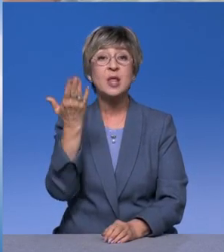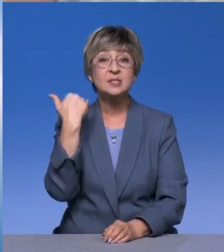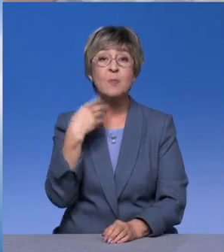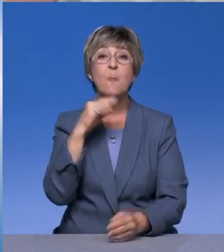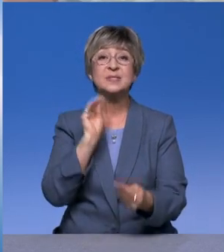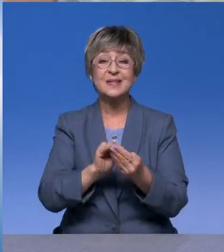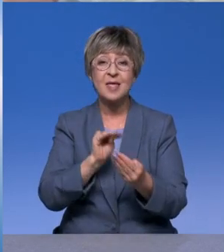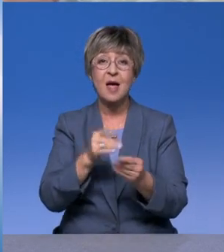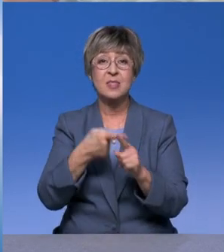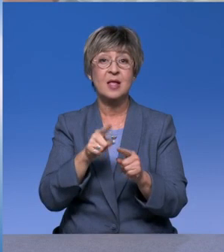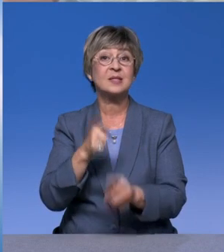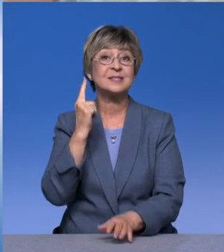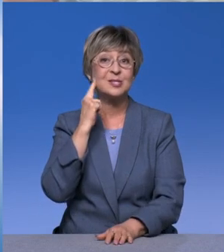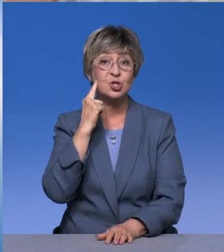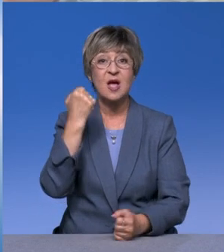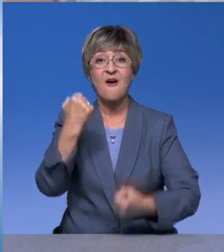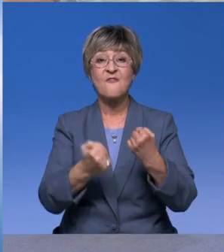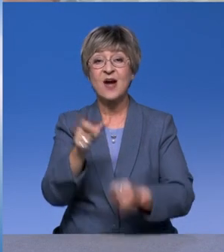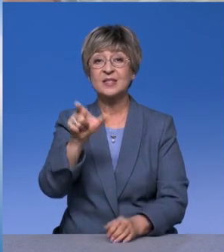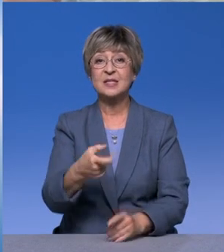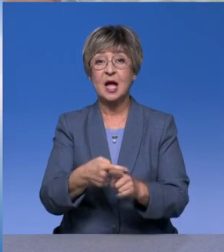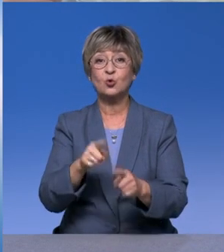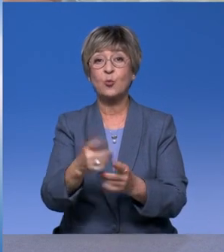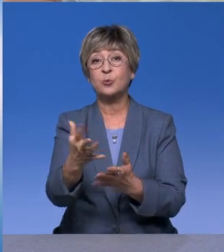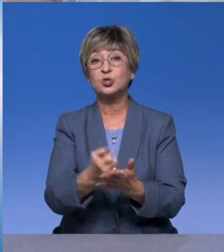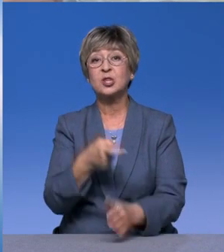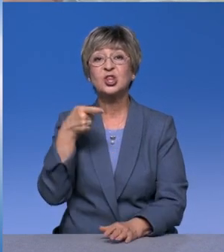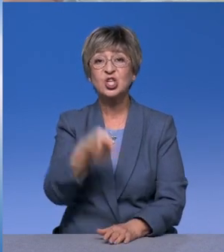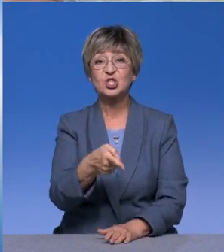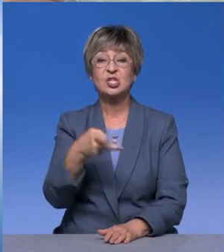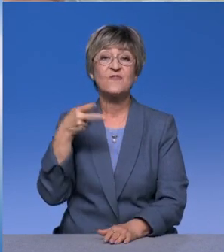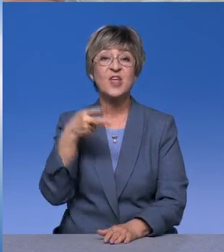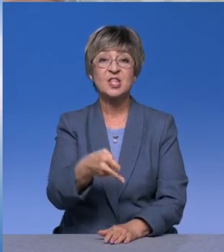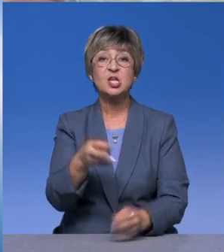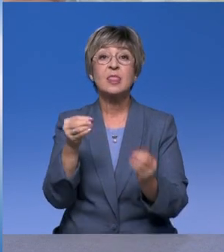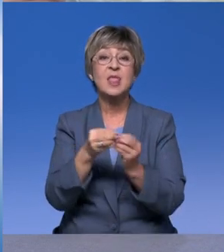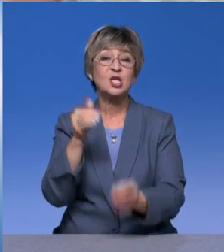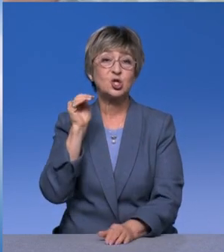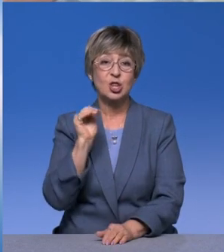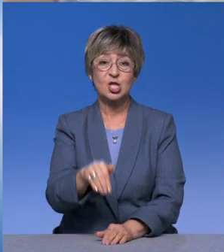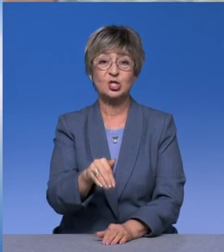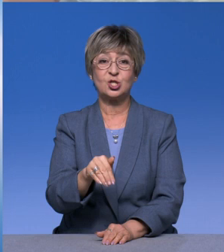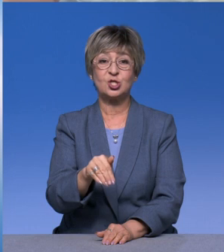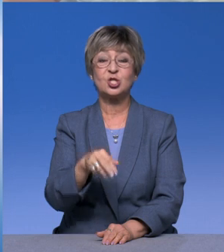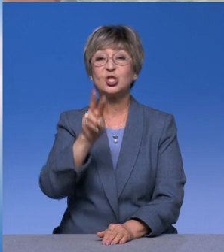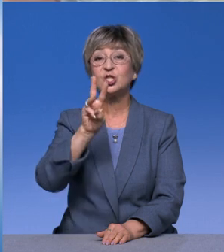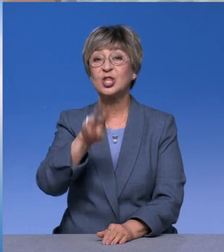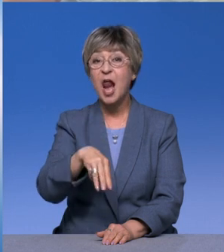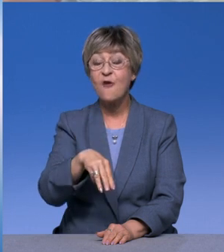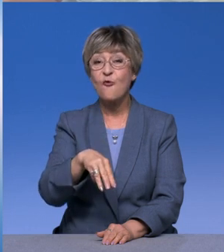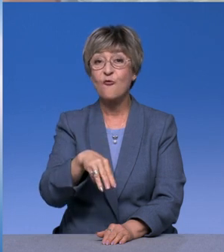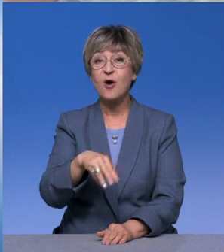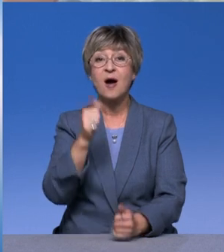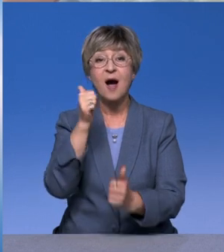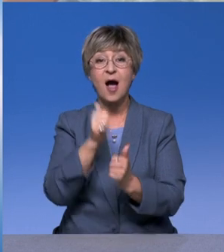слышим, водители, которые получают 1000, 2000, 10 000 штрафов